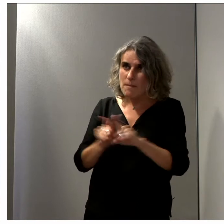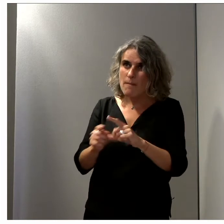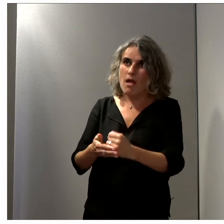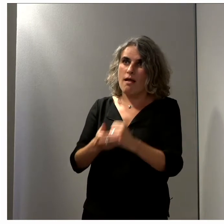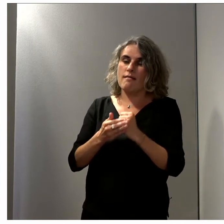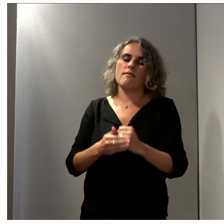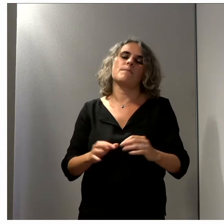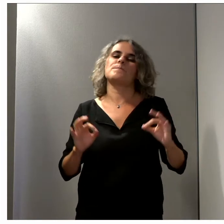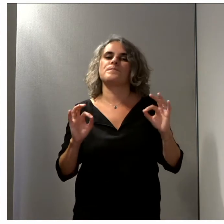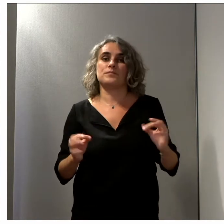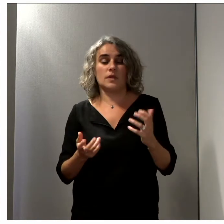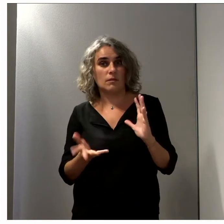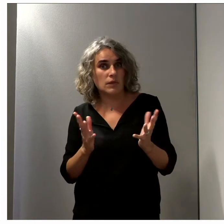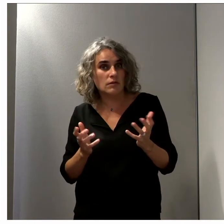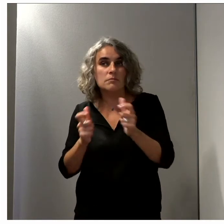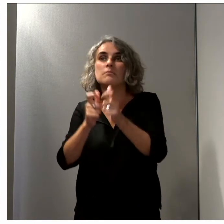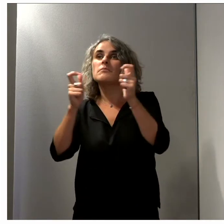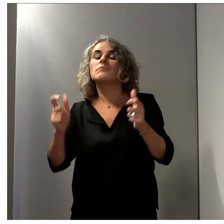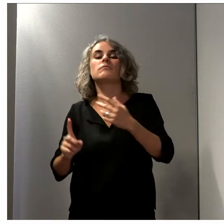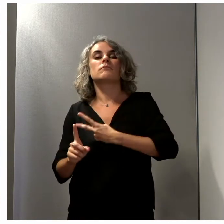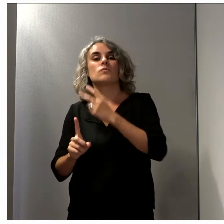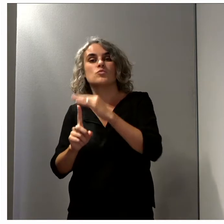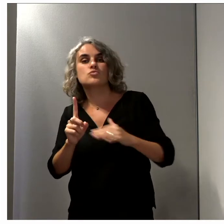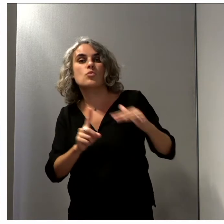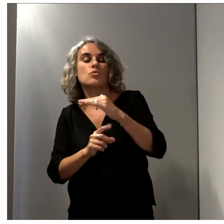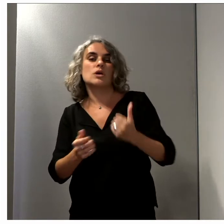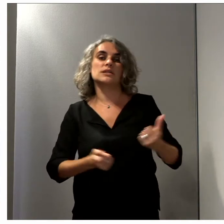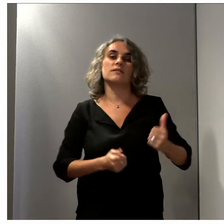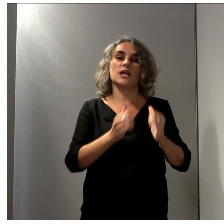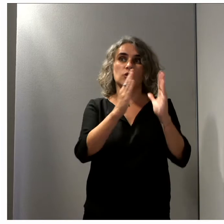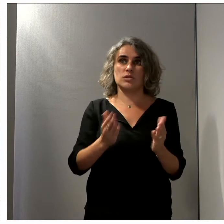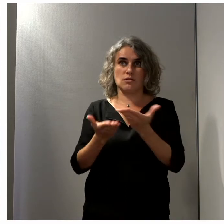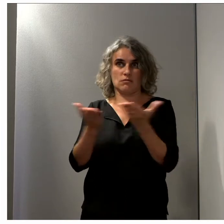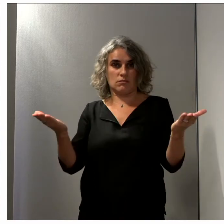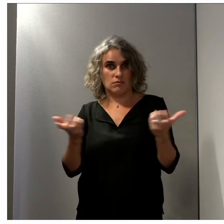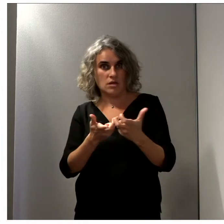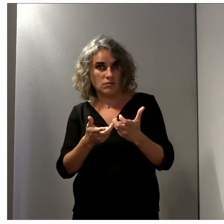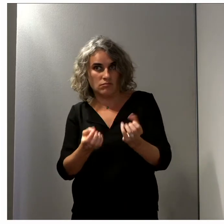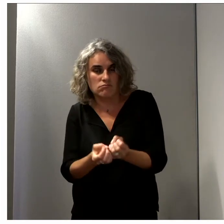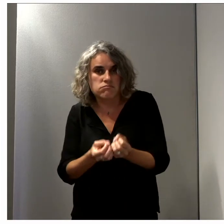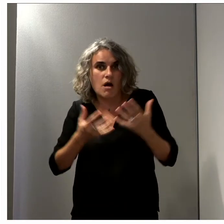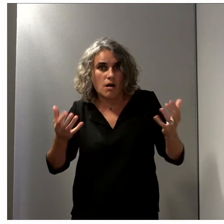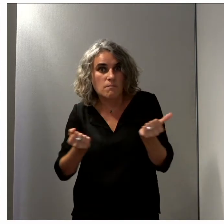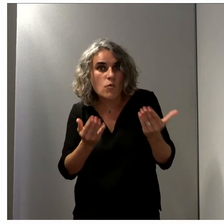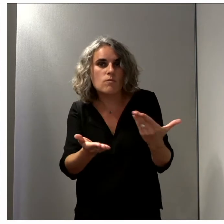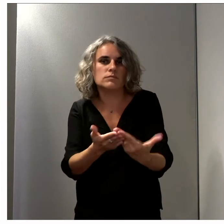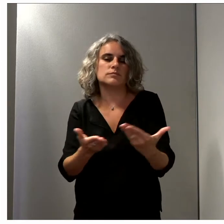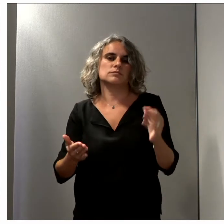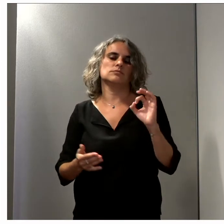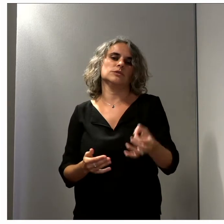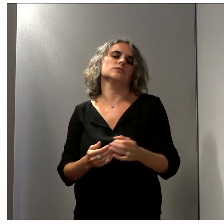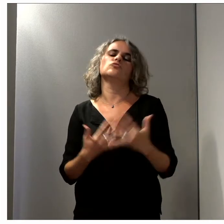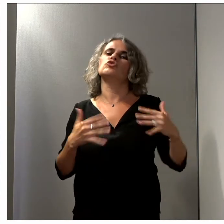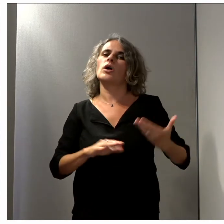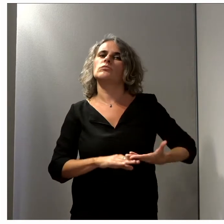mission transversale à l'ensemble des établissements médico-sociaux et des services à domicile, de développer les formes de paire-aidance, comme certaines formes ont